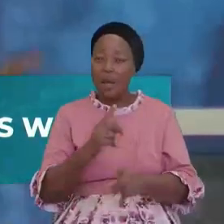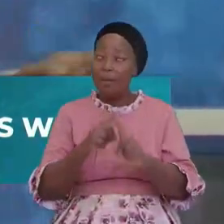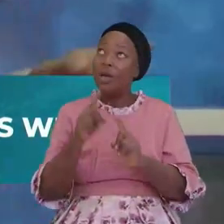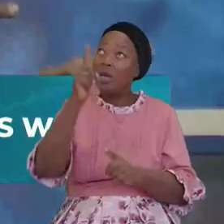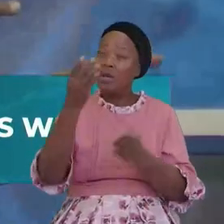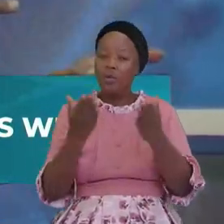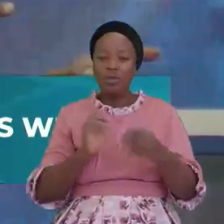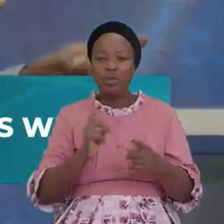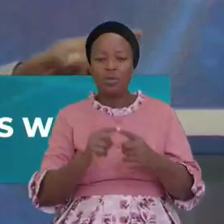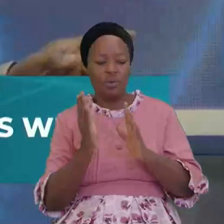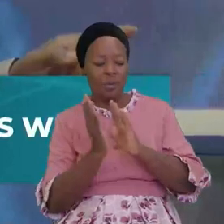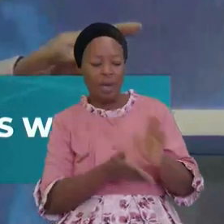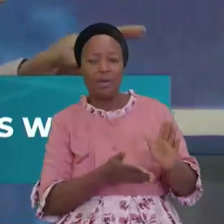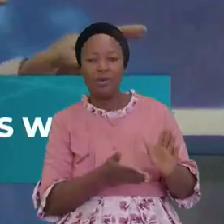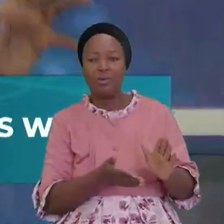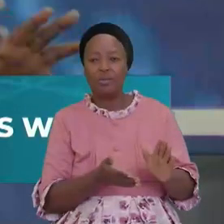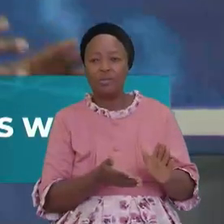Et il veut nous bénir.